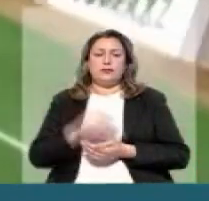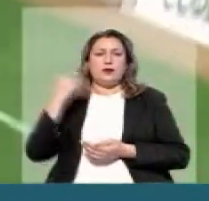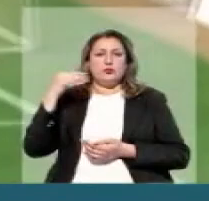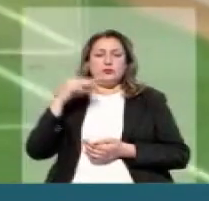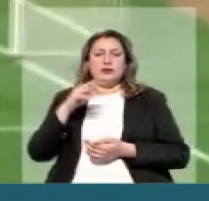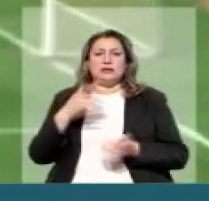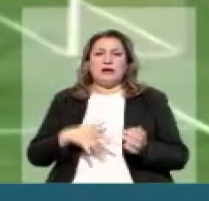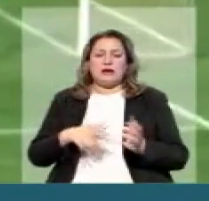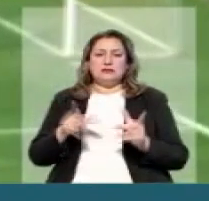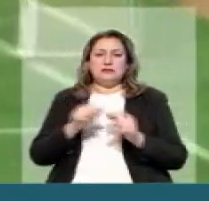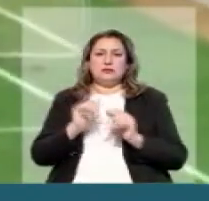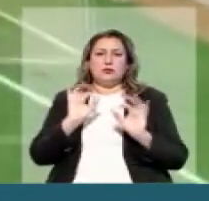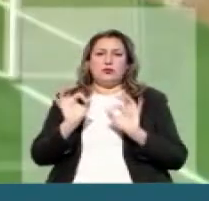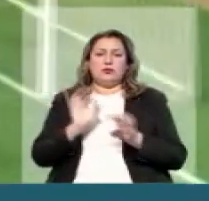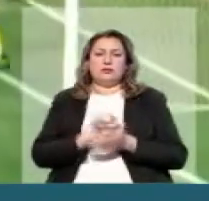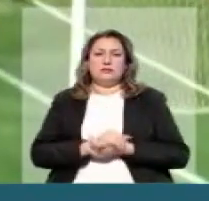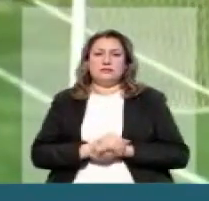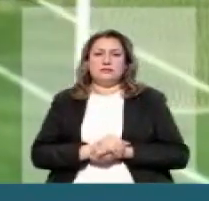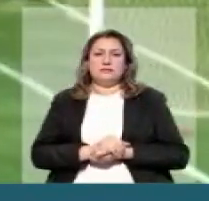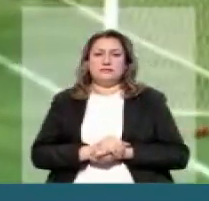Жетісуын 4-2 есебімен тізе бүктірген еді.